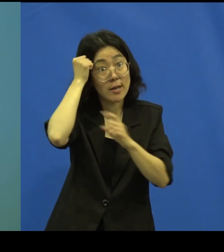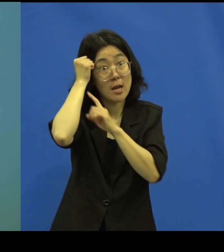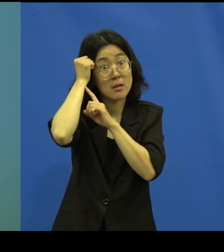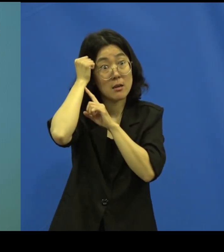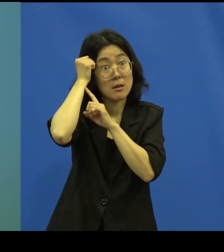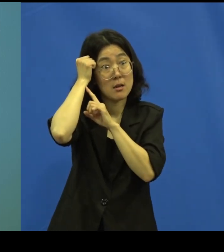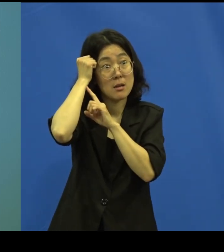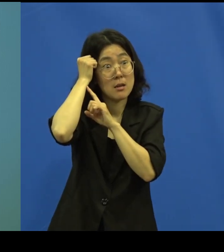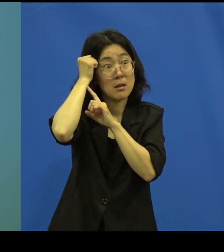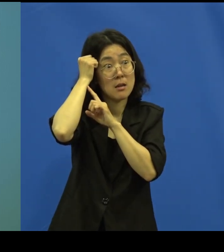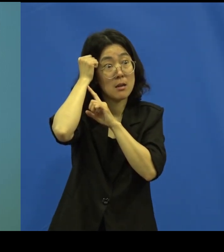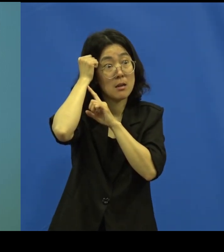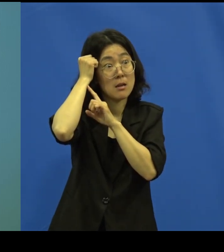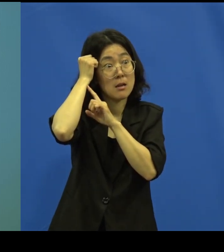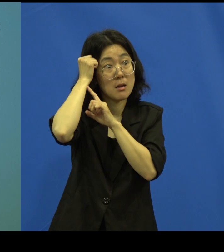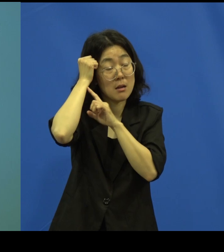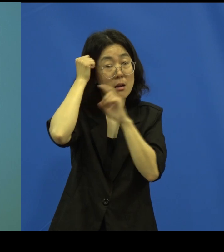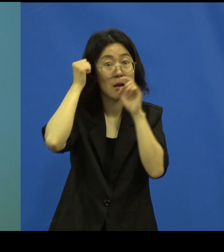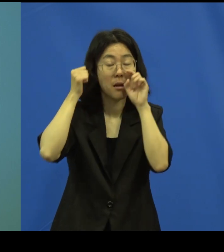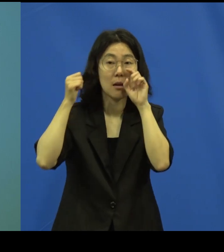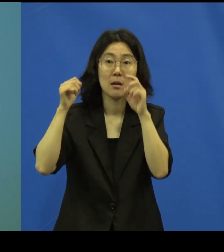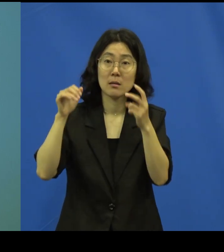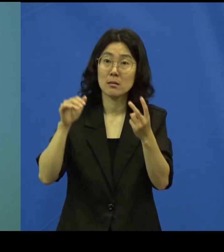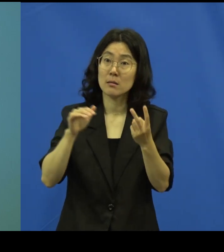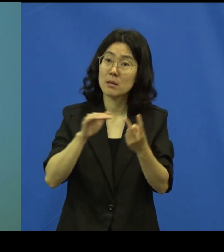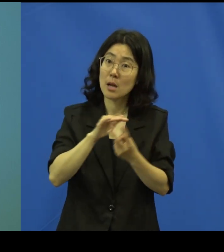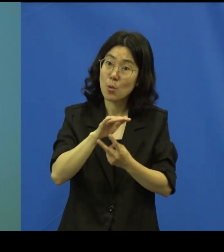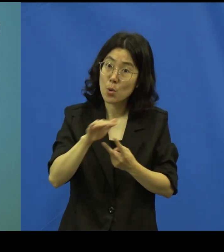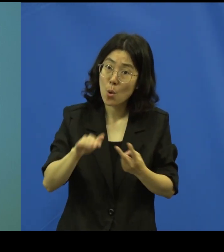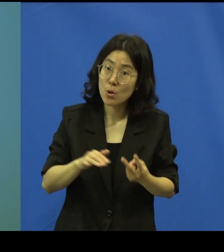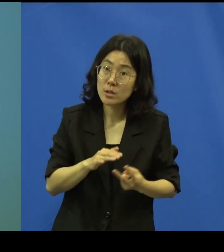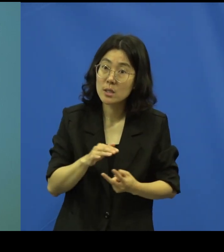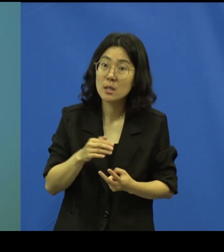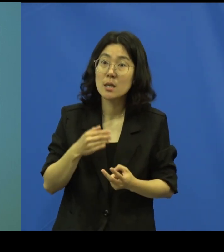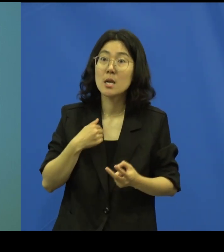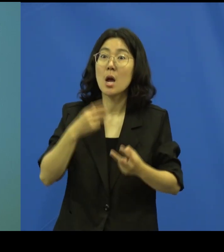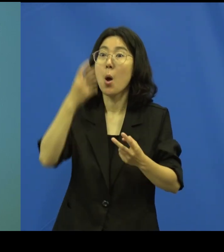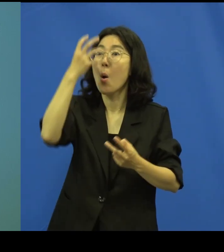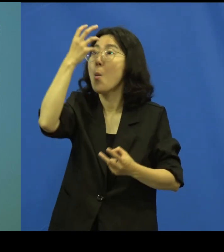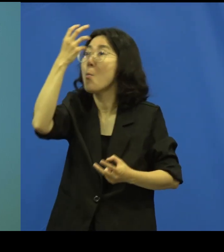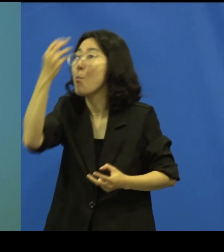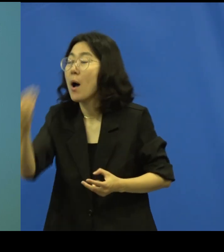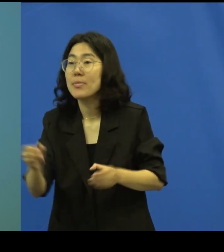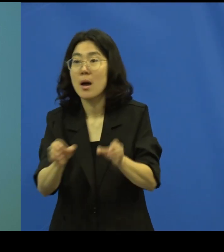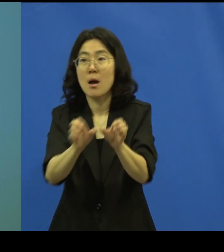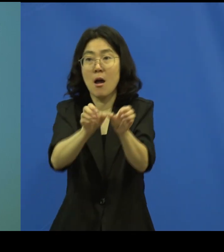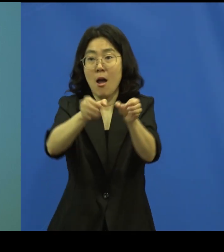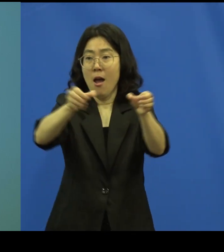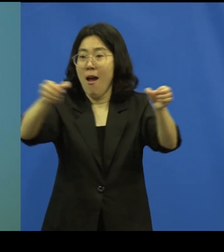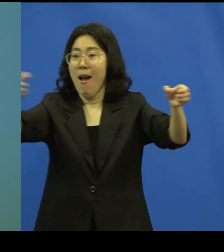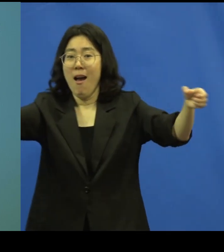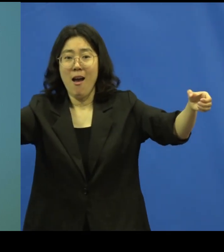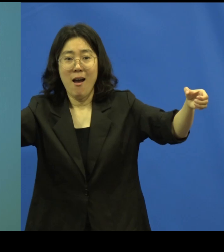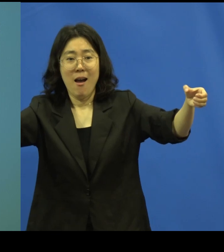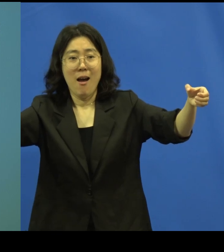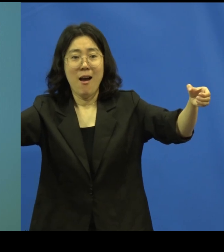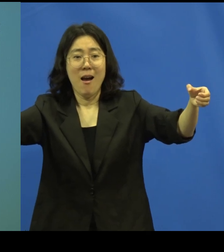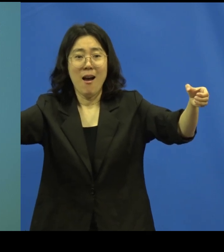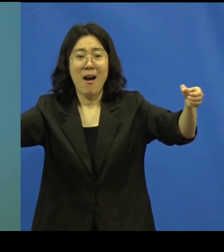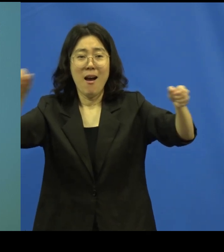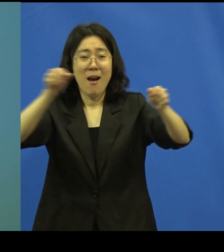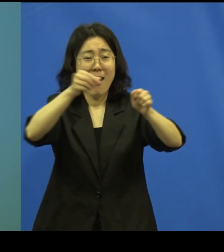그래서 사도 요한은 두루마리를 보았는 거죠. 두루마리 속에서 그